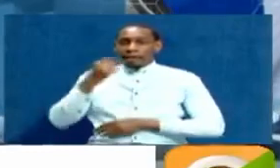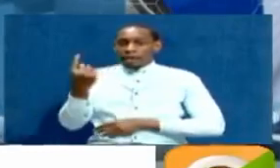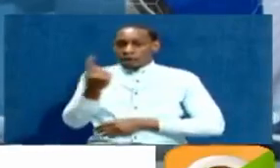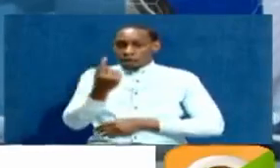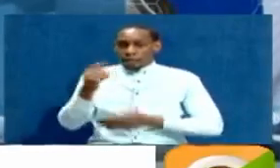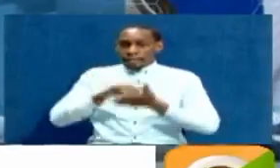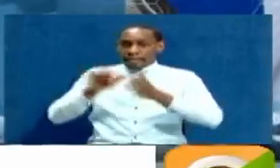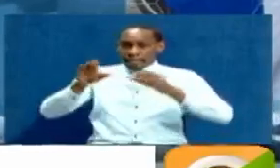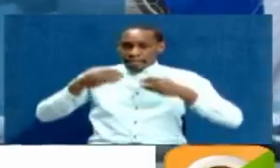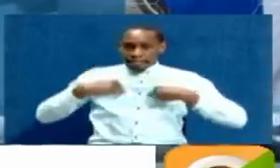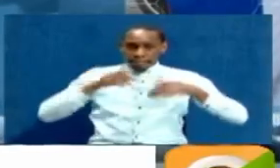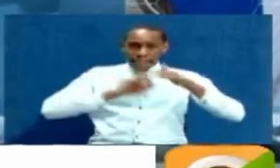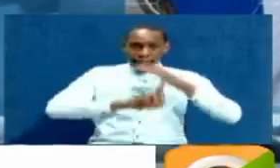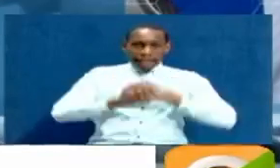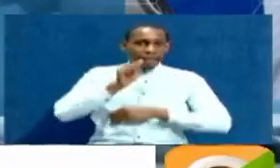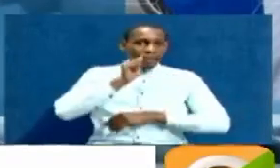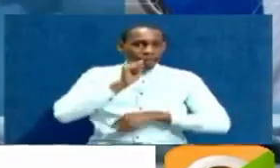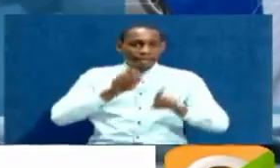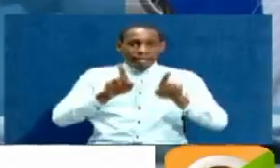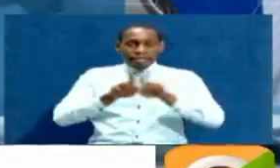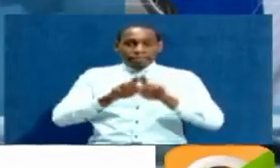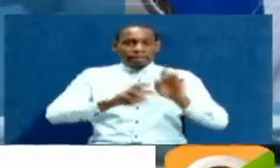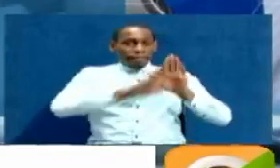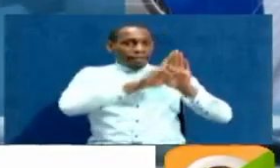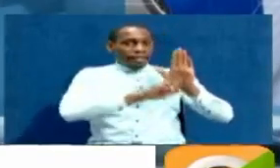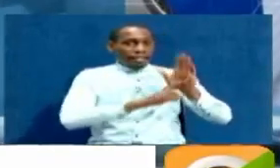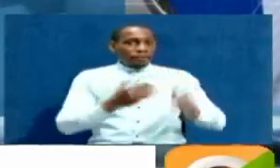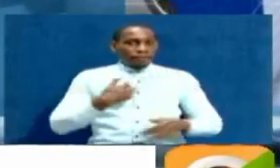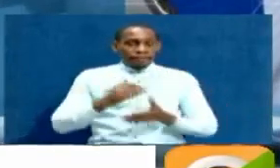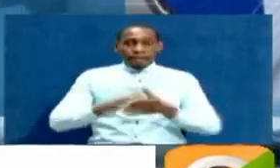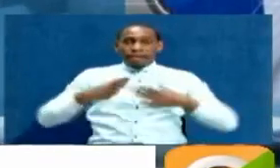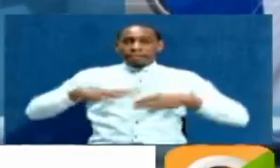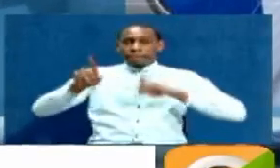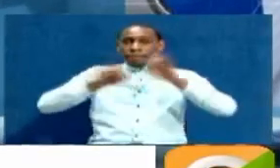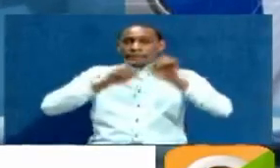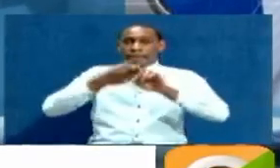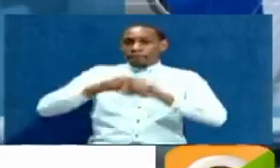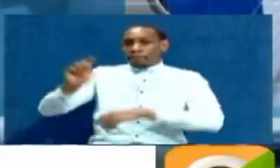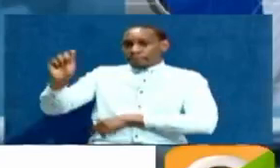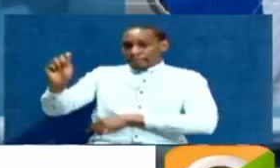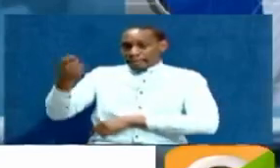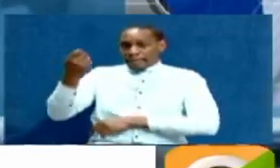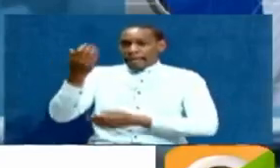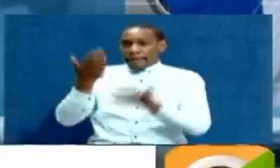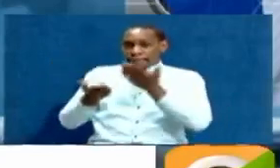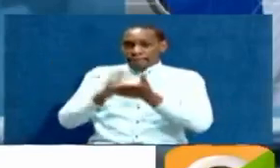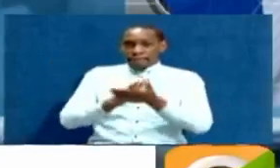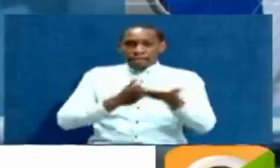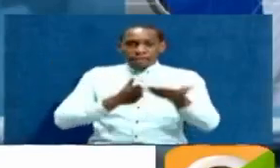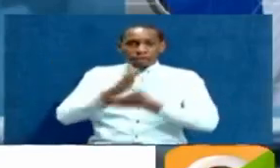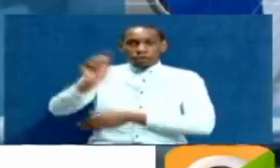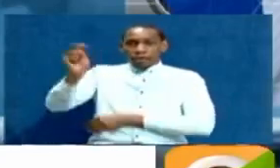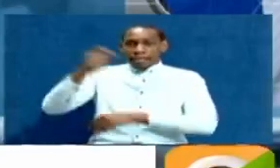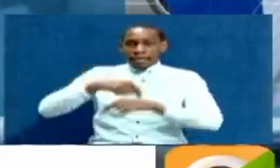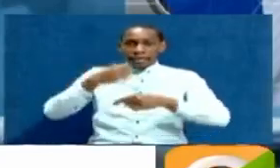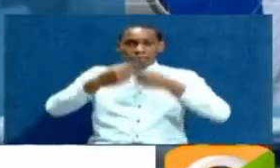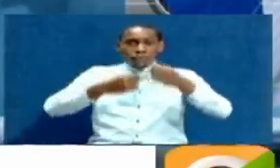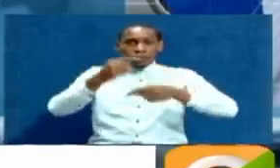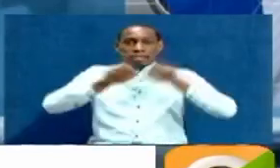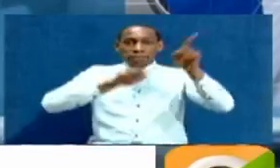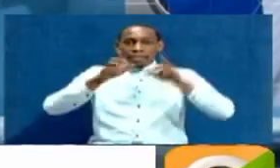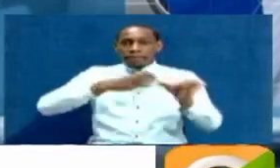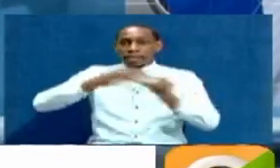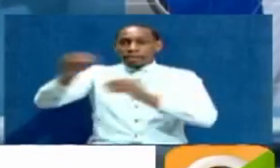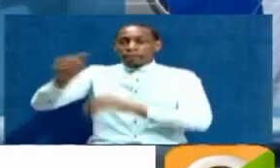ndio watakaokubaliwa nchini humo, tena kwa masharti. Wasafiri wanaotoka Kenya au wamepitia Kenya wakiwa safarini